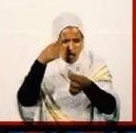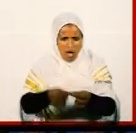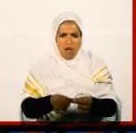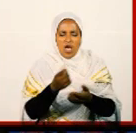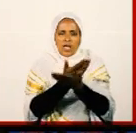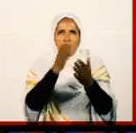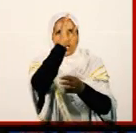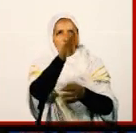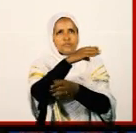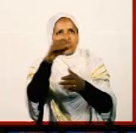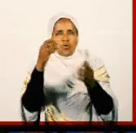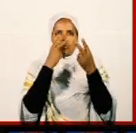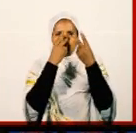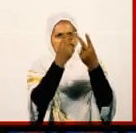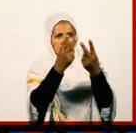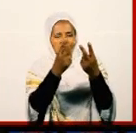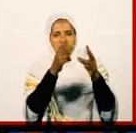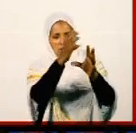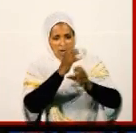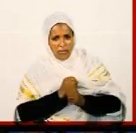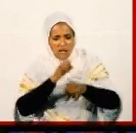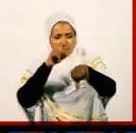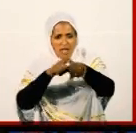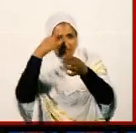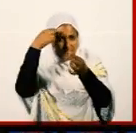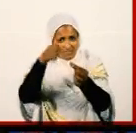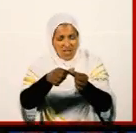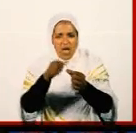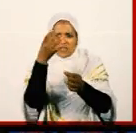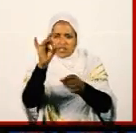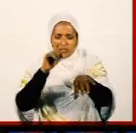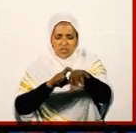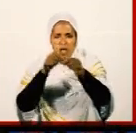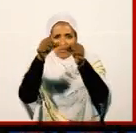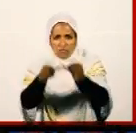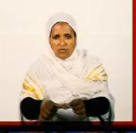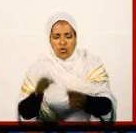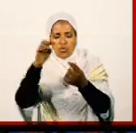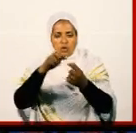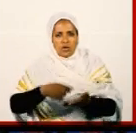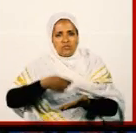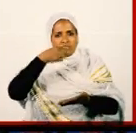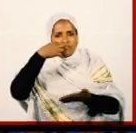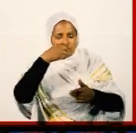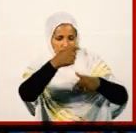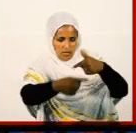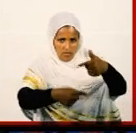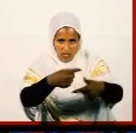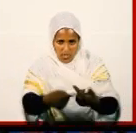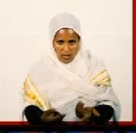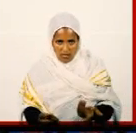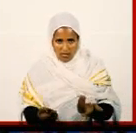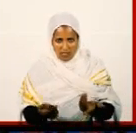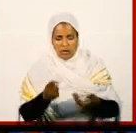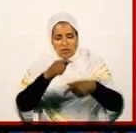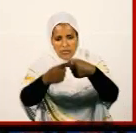ነው ነገረ መስቀሉን አስበን የተቀበለባትን ያቺ መከራ መስቀሉ የተቀበለባትን ሰዓት አስበን 18 ሰዓት ቆይታ አድርገን ወደ ቅዱስ ሥጋውና ወደ ክቡር ደሙ ምን